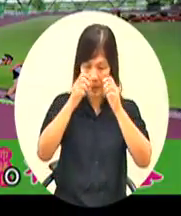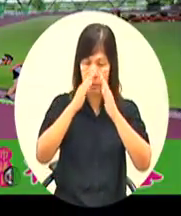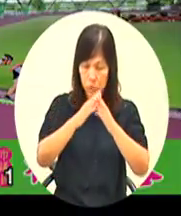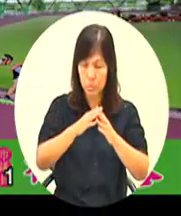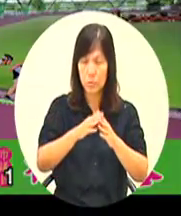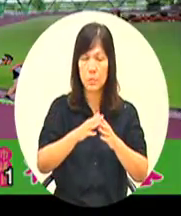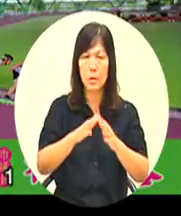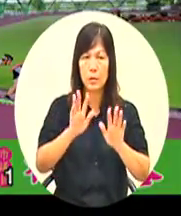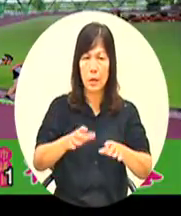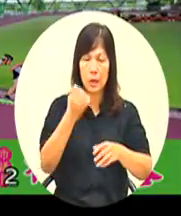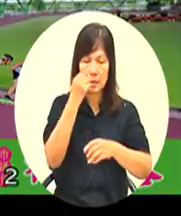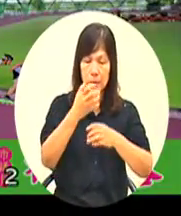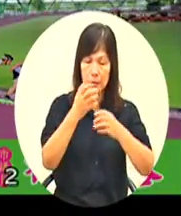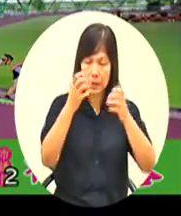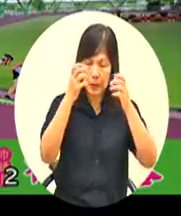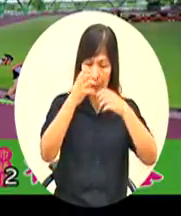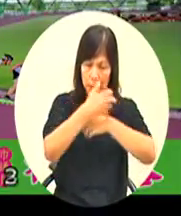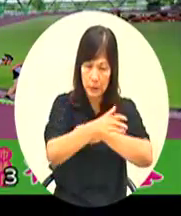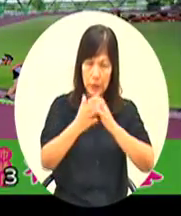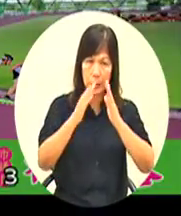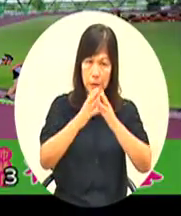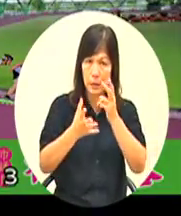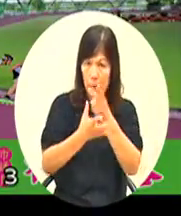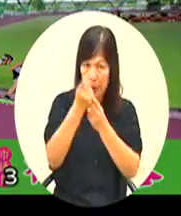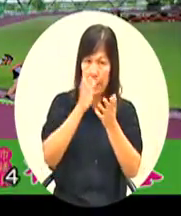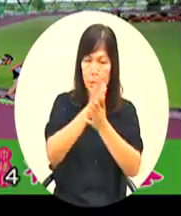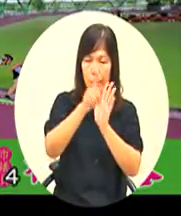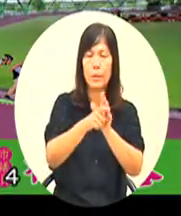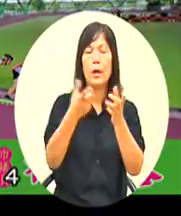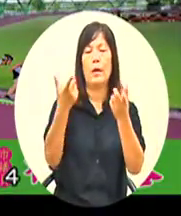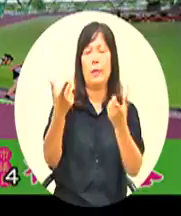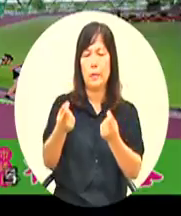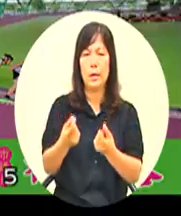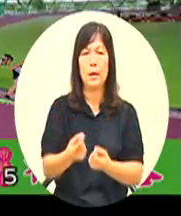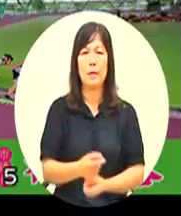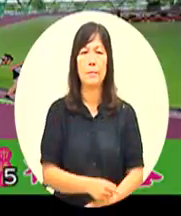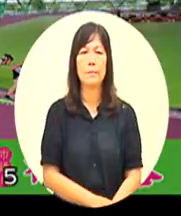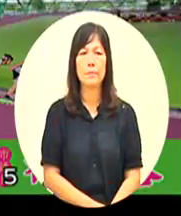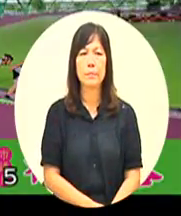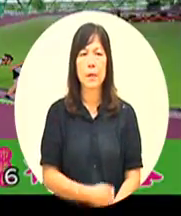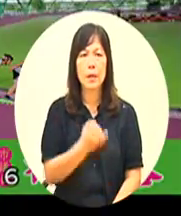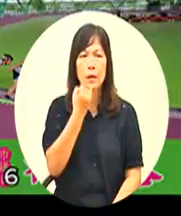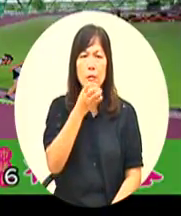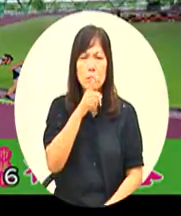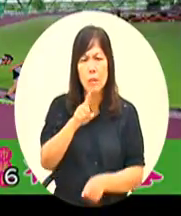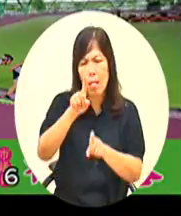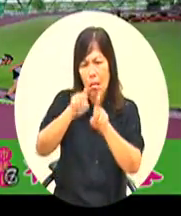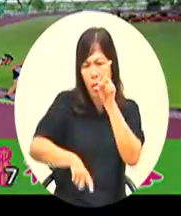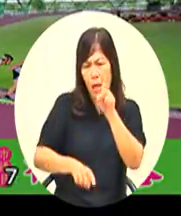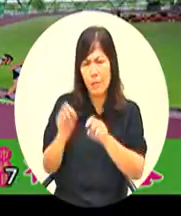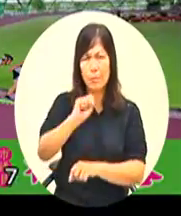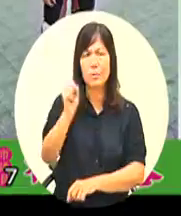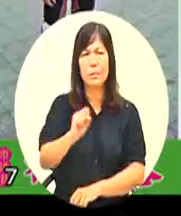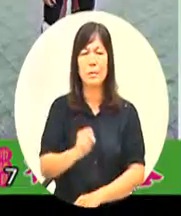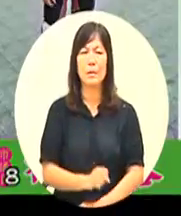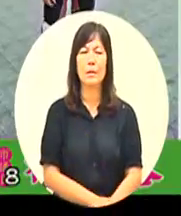现在县市合并之后，当然都是同一家人，但是我们不可以差太